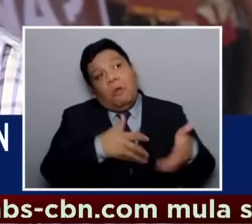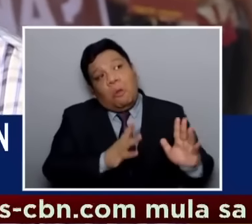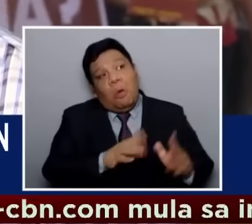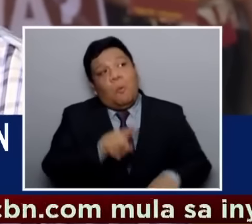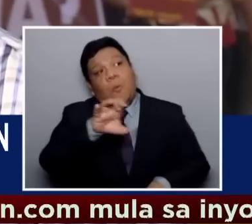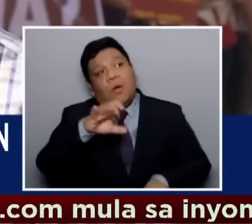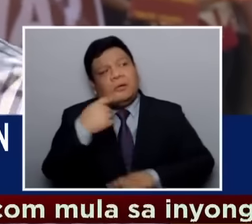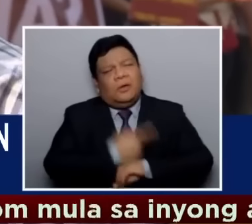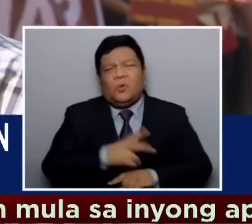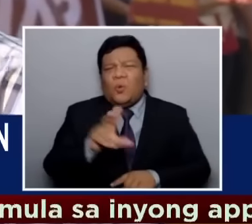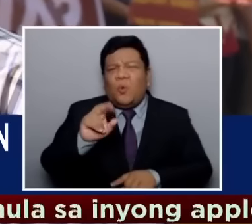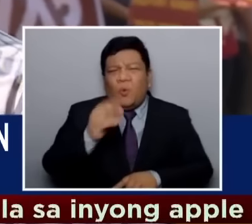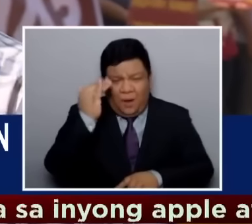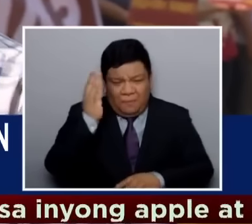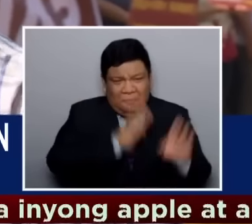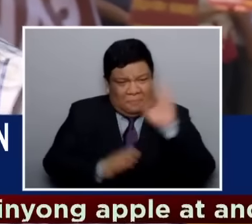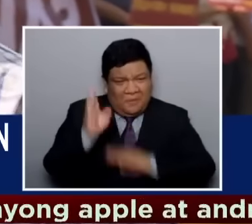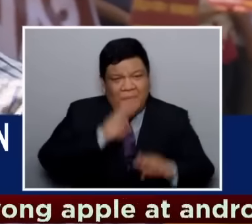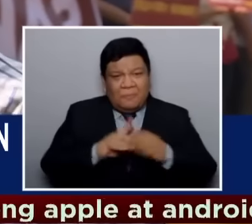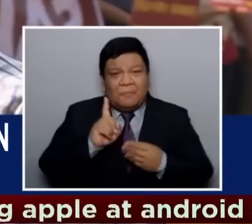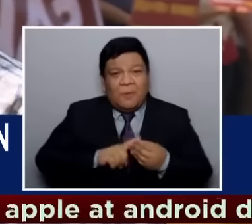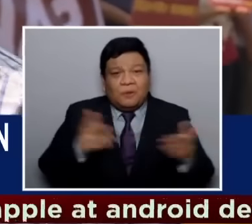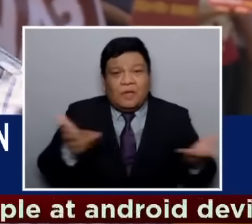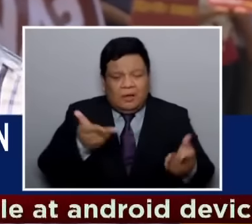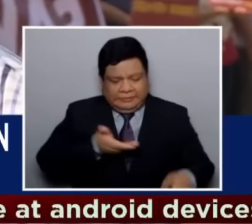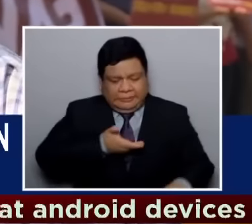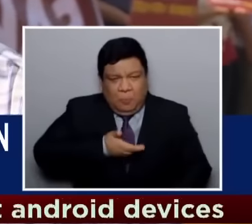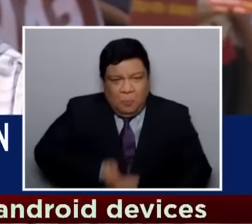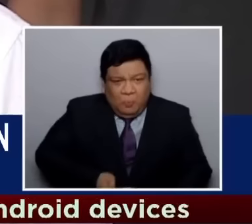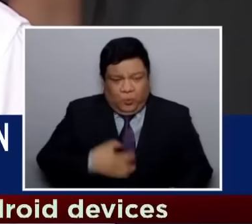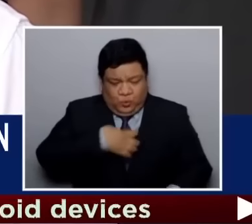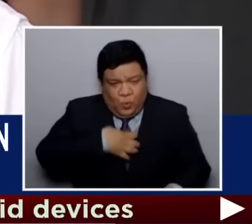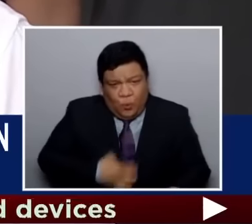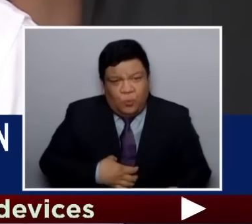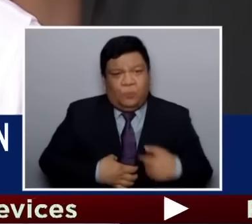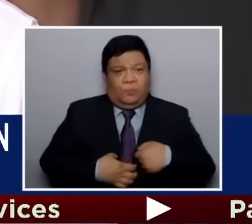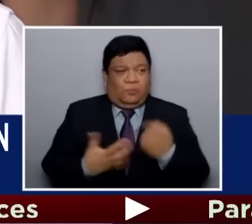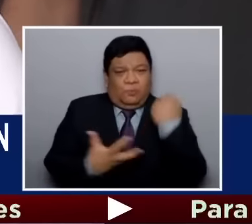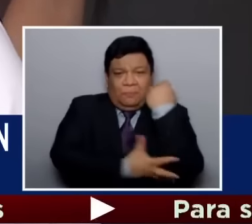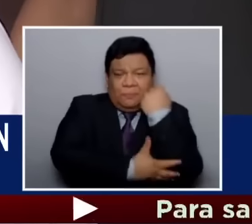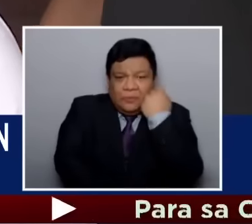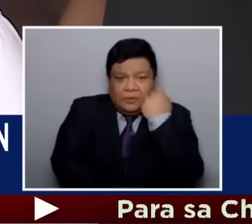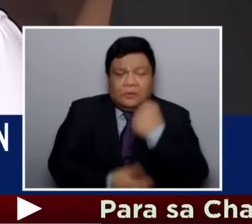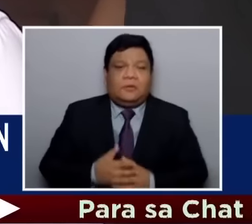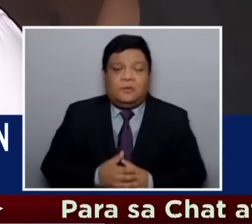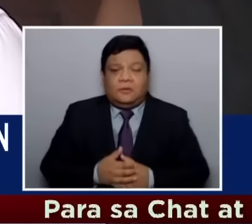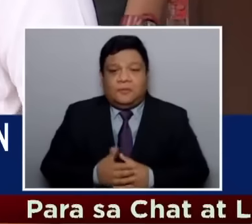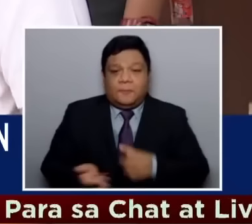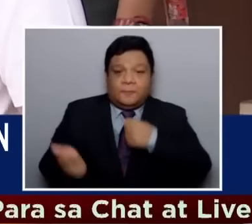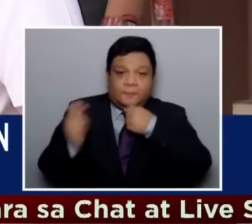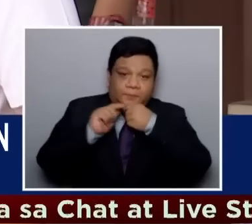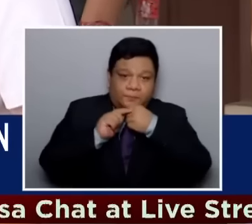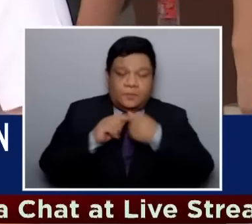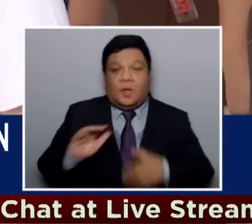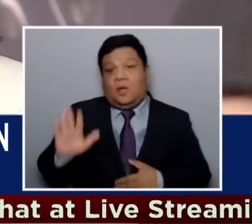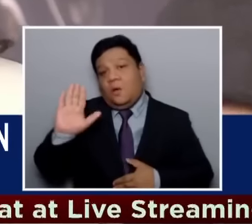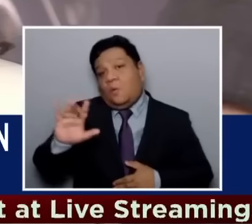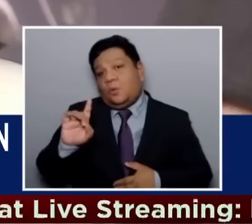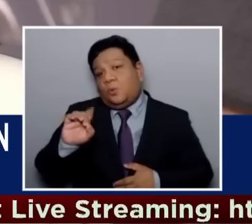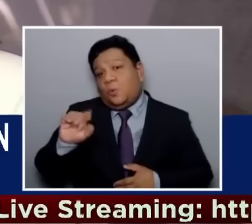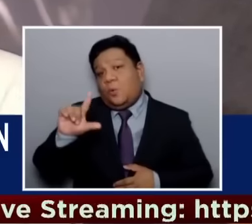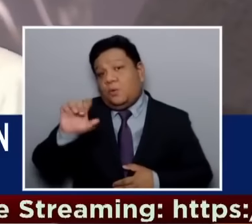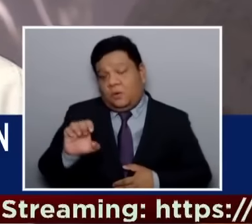problema ay kagutuman na eh. Kahirapan na. Emergency na. Dalawang opisyal ng DOLE ang bumaba para anyayahan ang